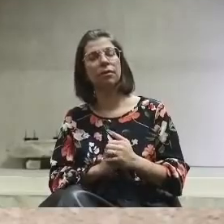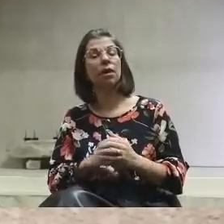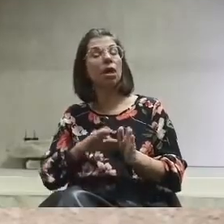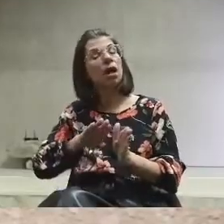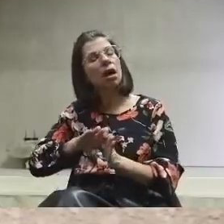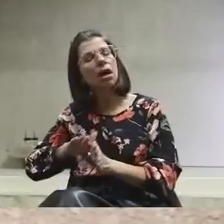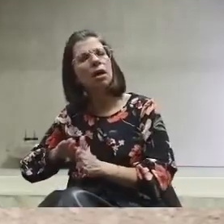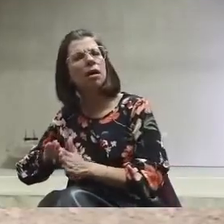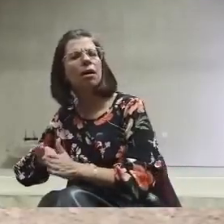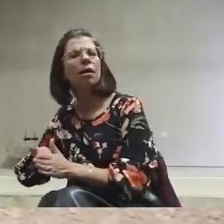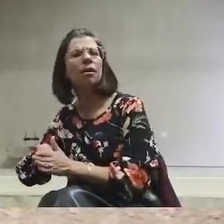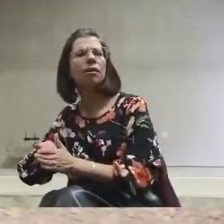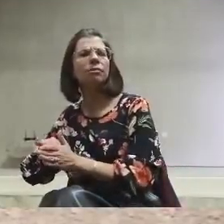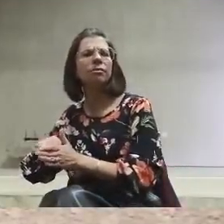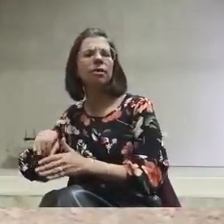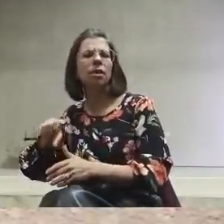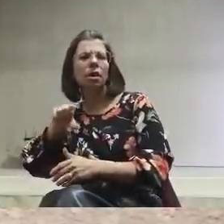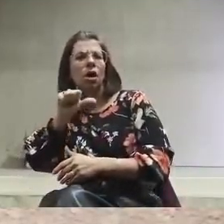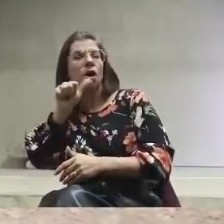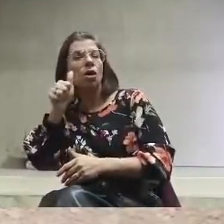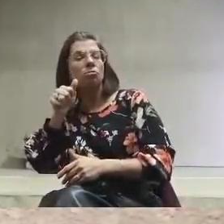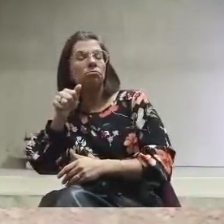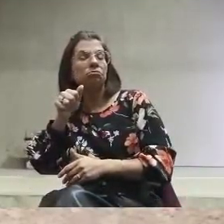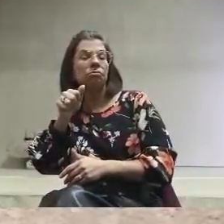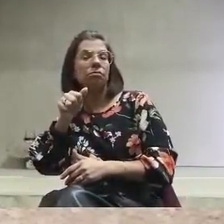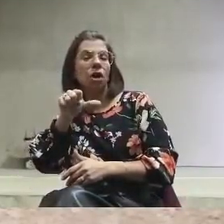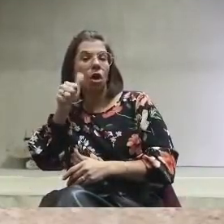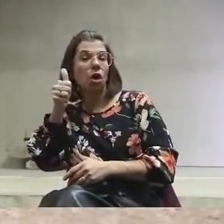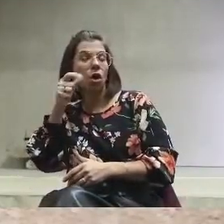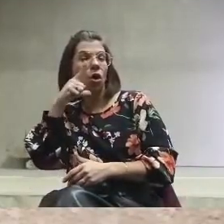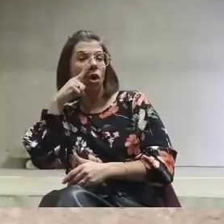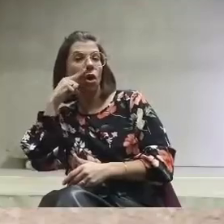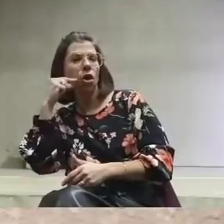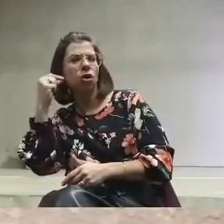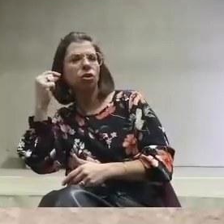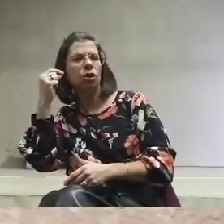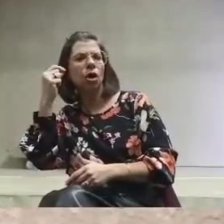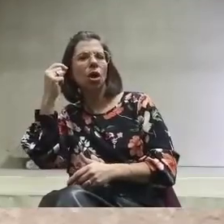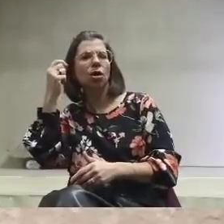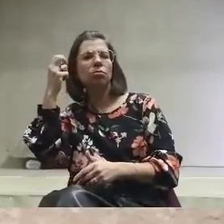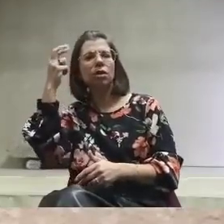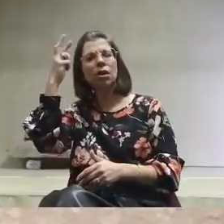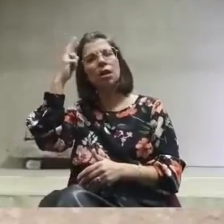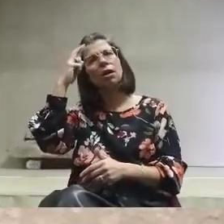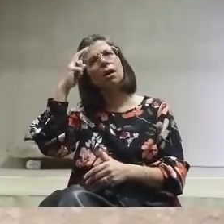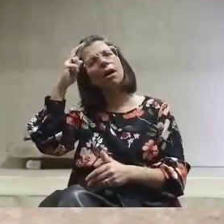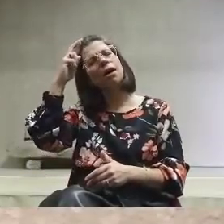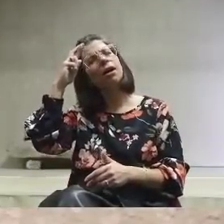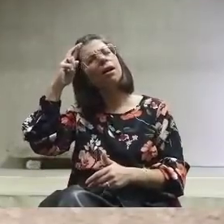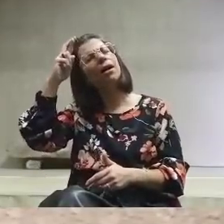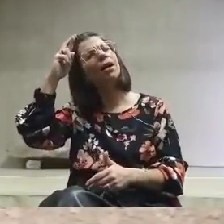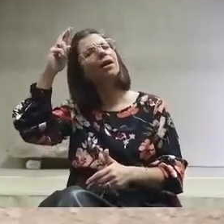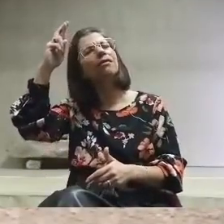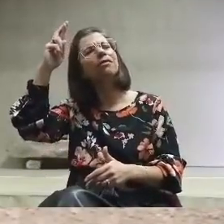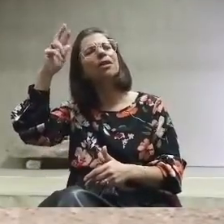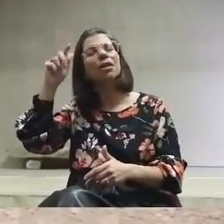Il voyait le Seigneur être maltraité par les Romains. Il voyait le Seigneur être